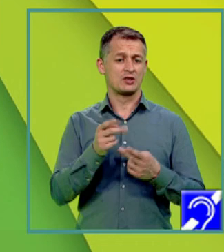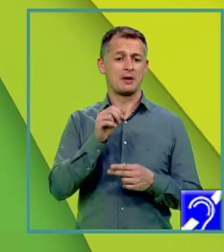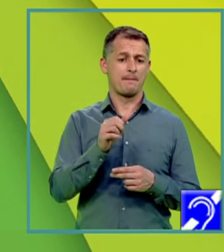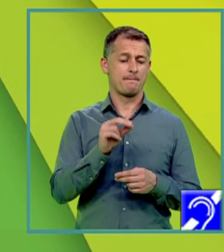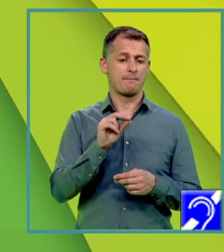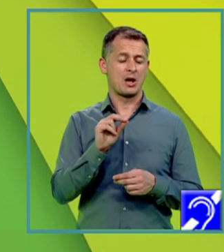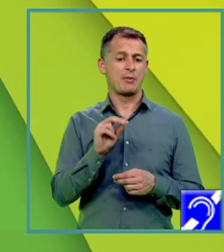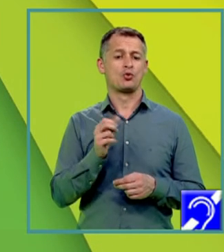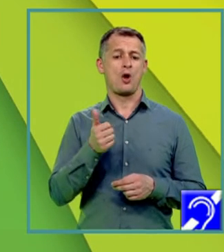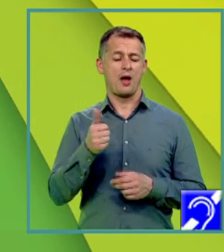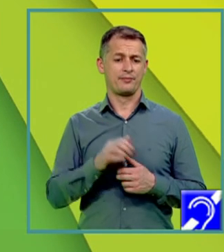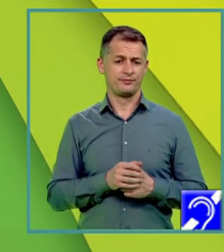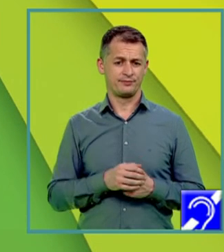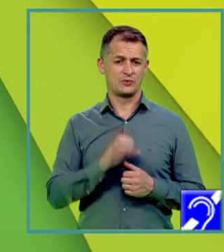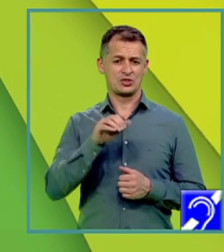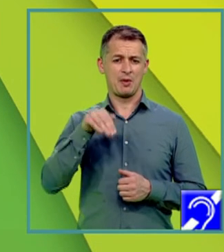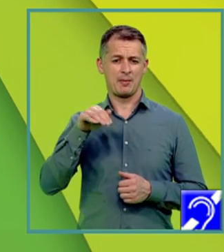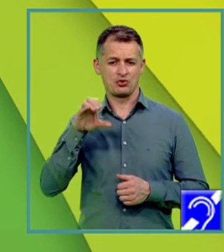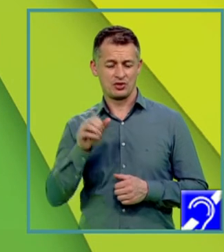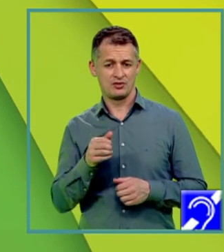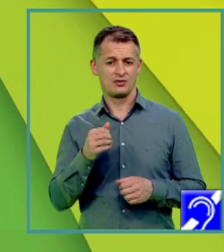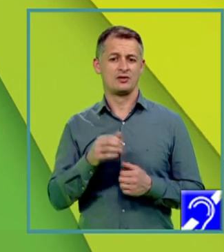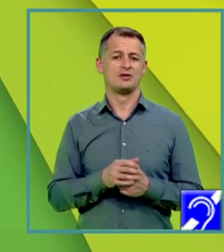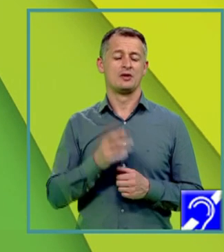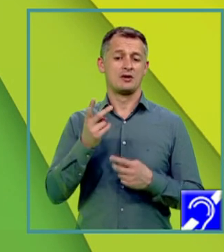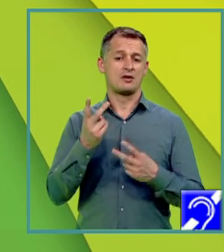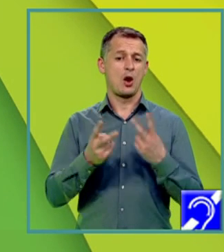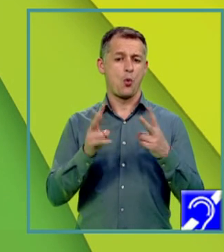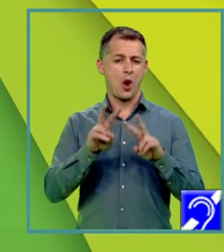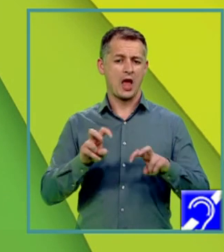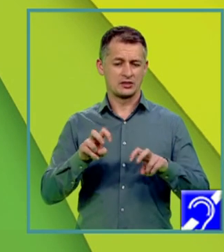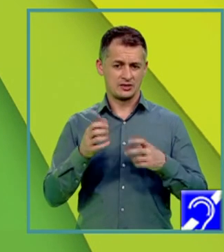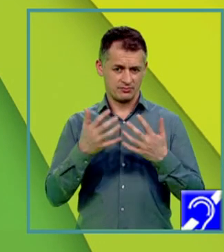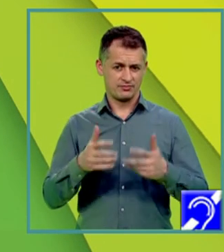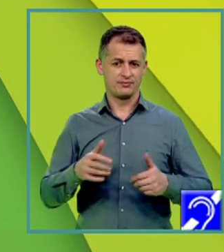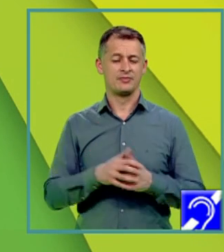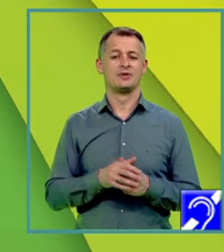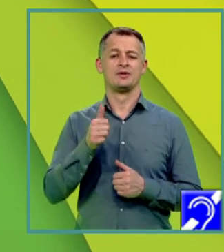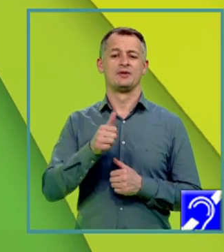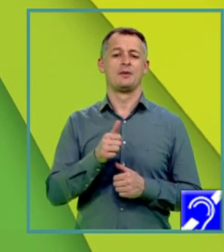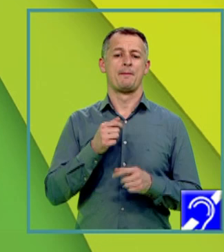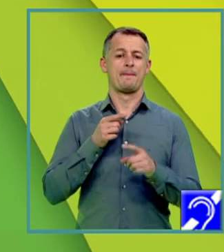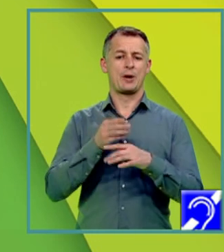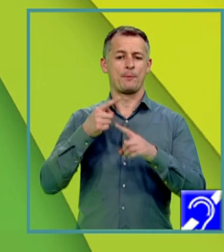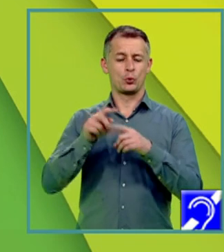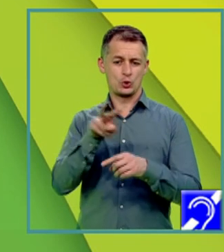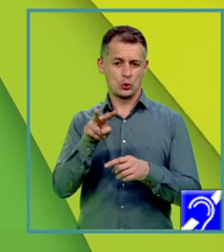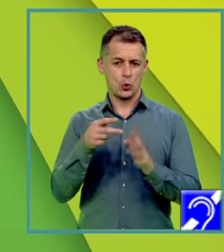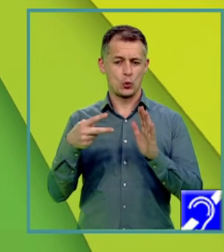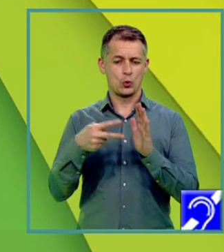funcția cmmmc Calculează cel mai mic multiplu comun dintre a și b prin produsul celor două numere